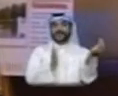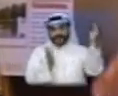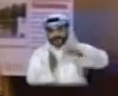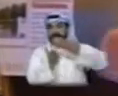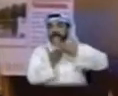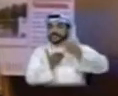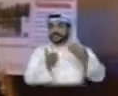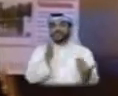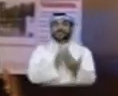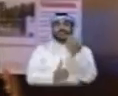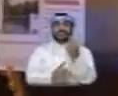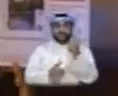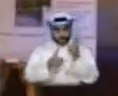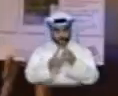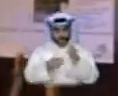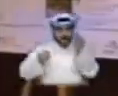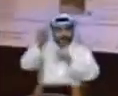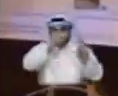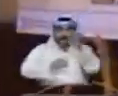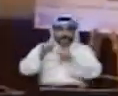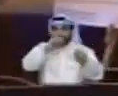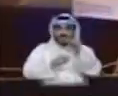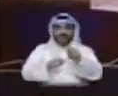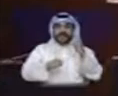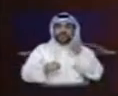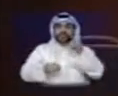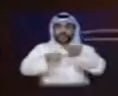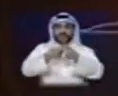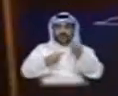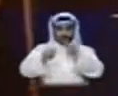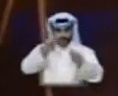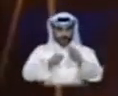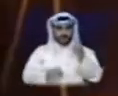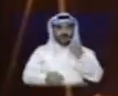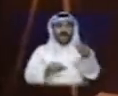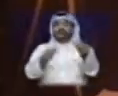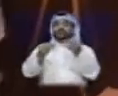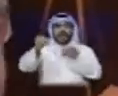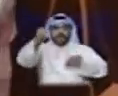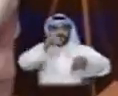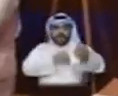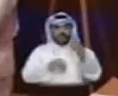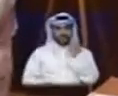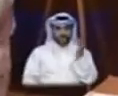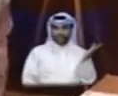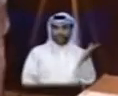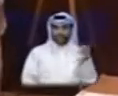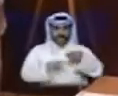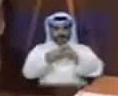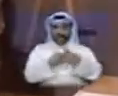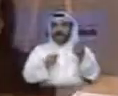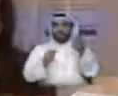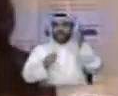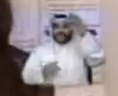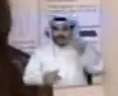المشروع. أول تعديل كان هو أسوي أشيل آخر تاور مال المصنع، طبعا العائد مالي إنه وايد وفرت كوست على